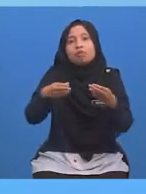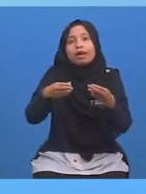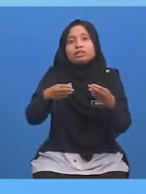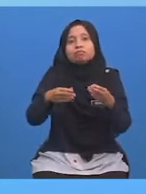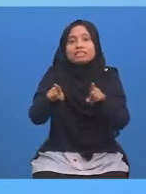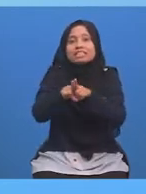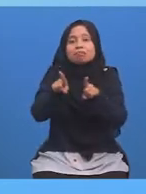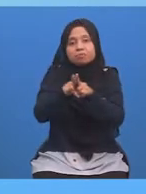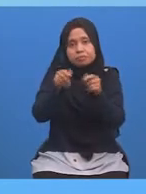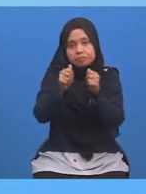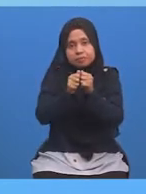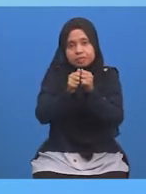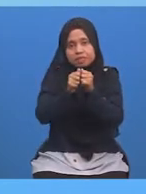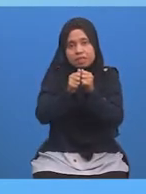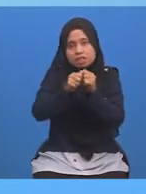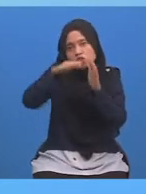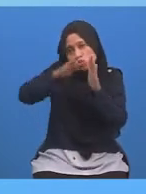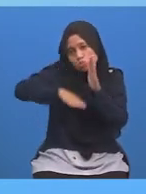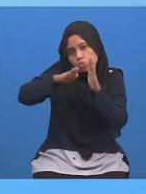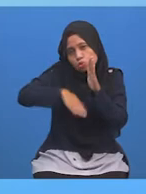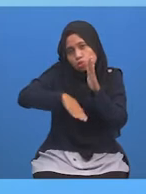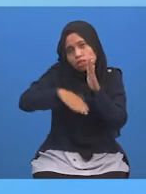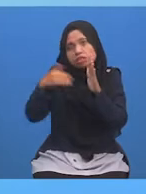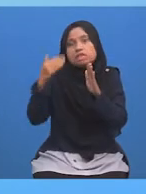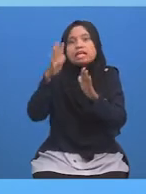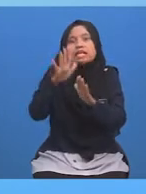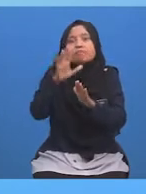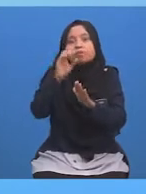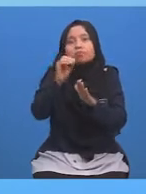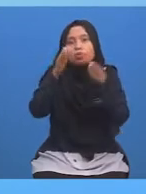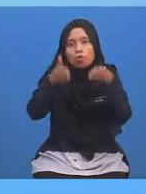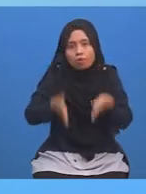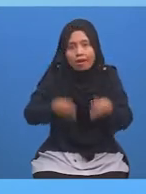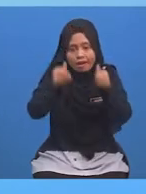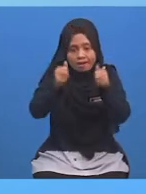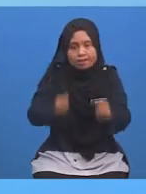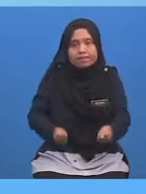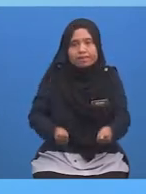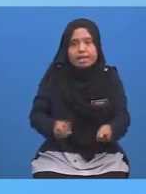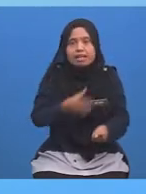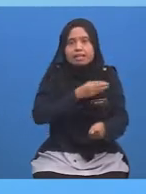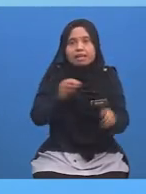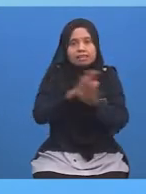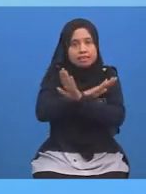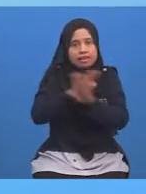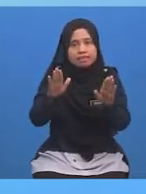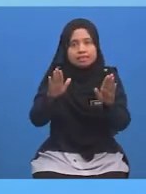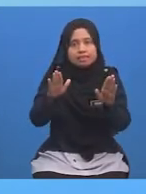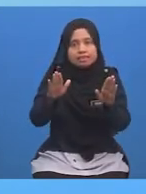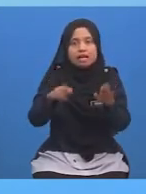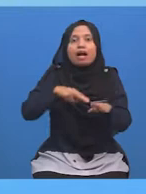secara bersama dengan sekurang-kurangnya 50 orang ahli dan tiada